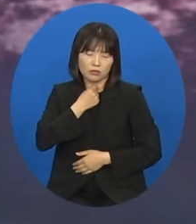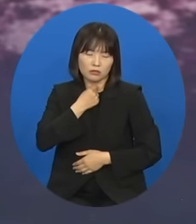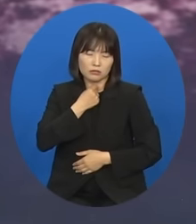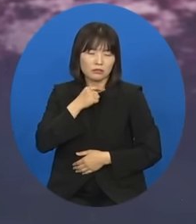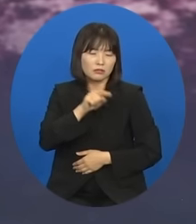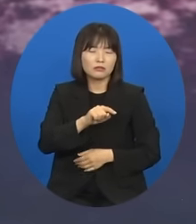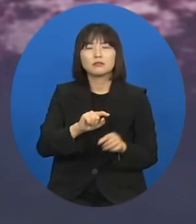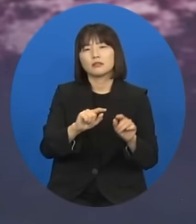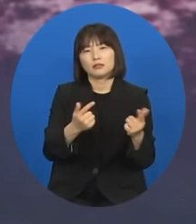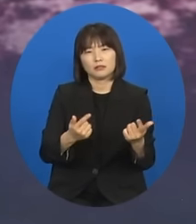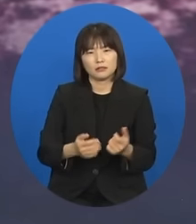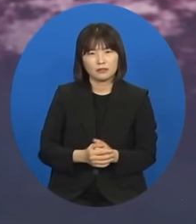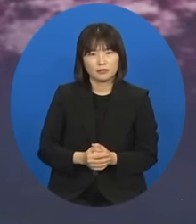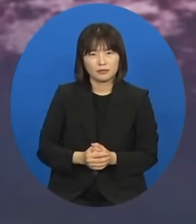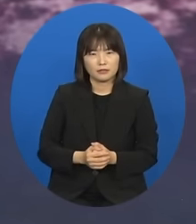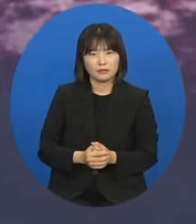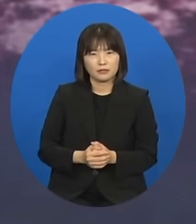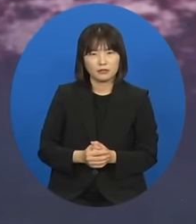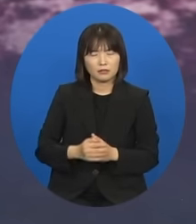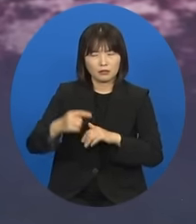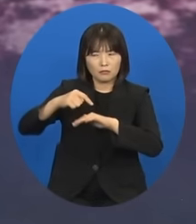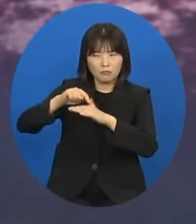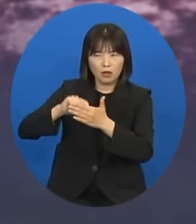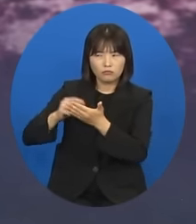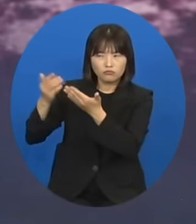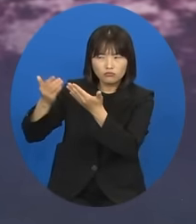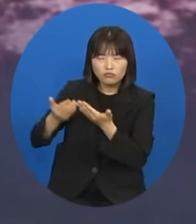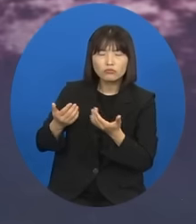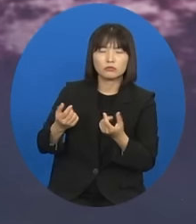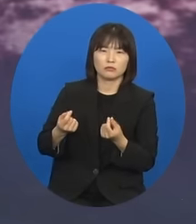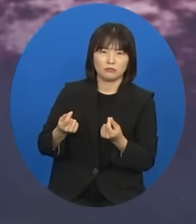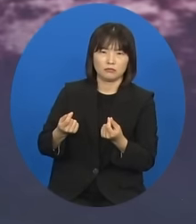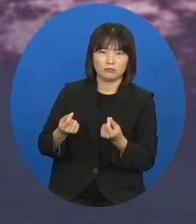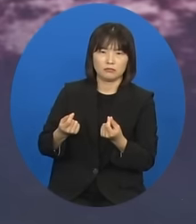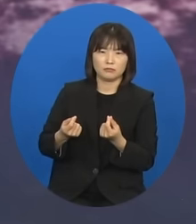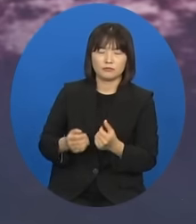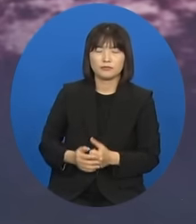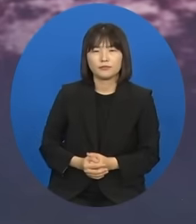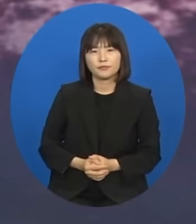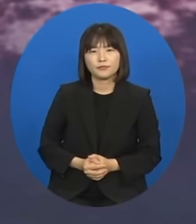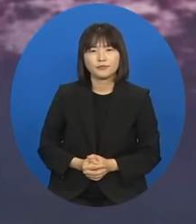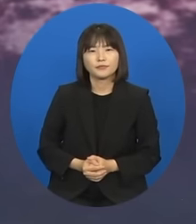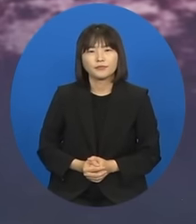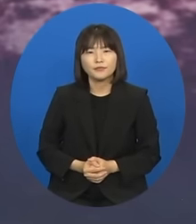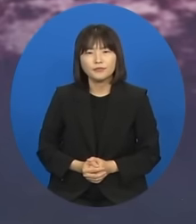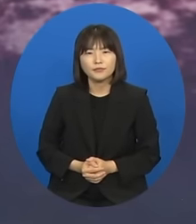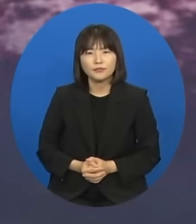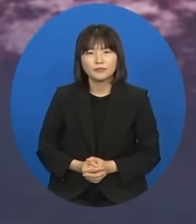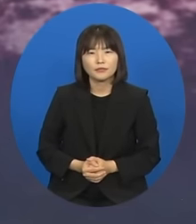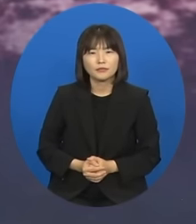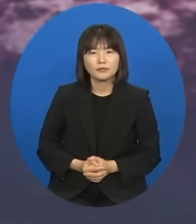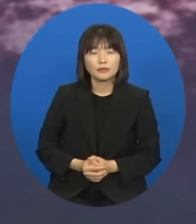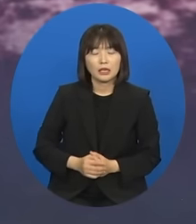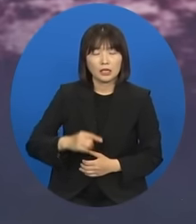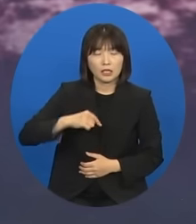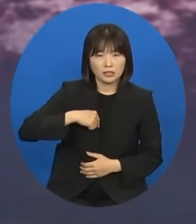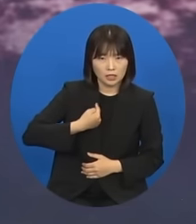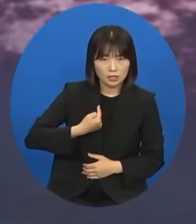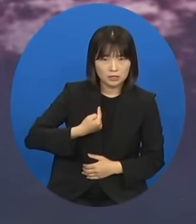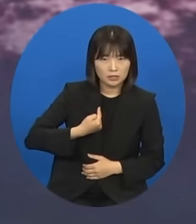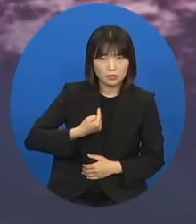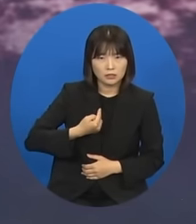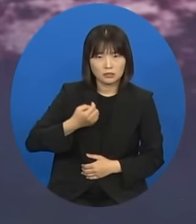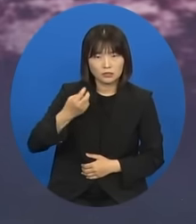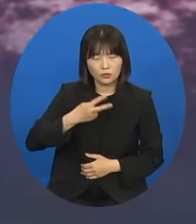아니다 하나님이 그런 마음을 주시는 것 같다라는 그러니까 자신도 자신이지만 자신이 생각하는 그